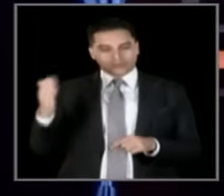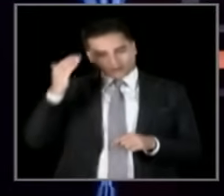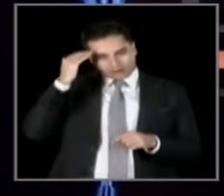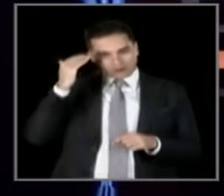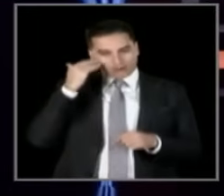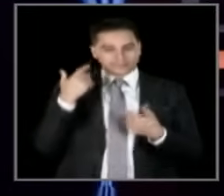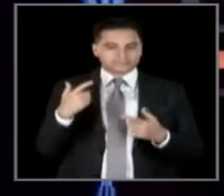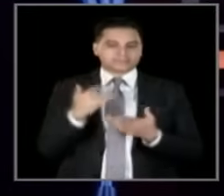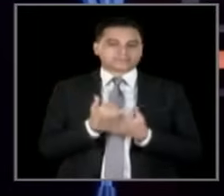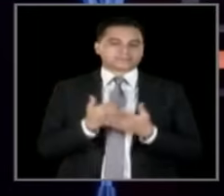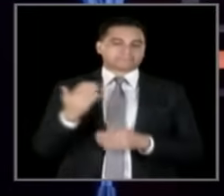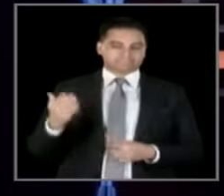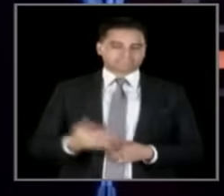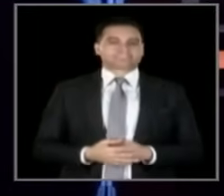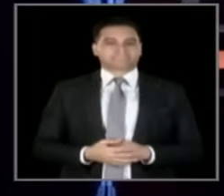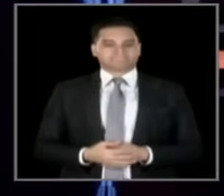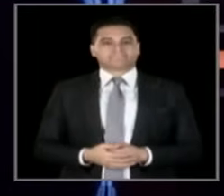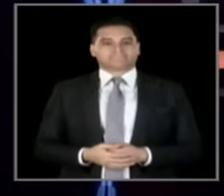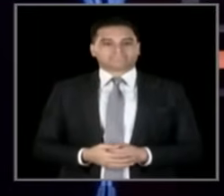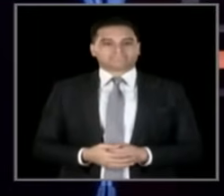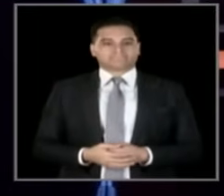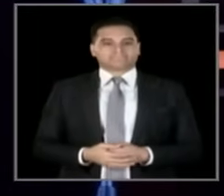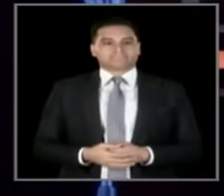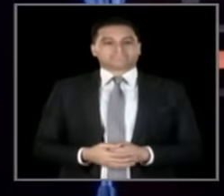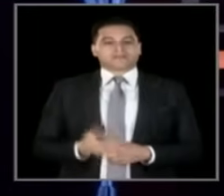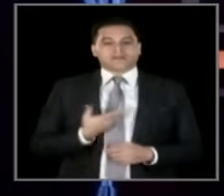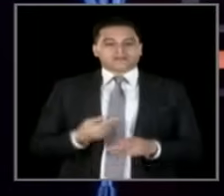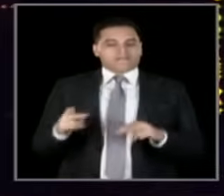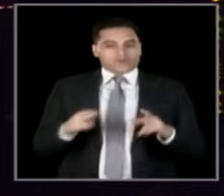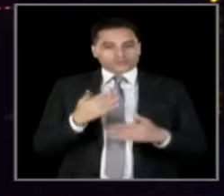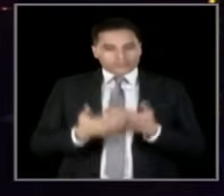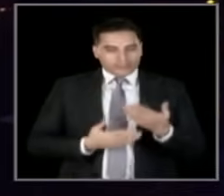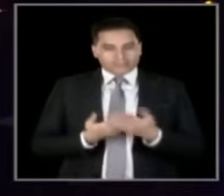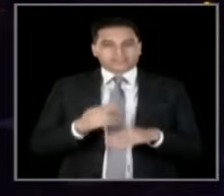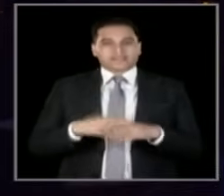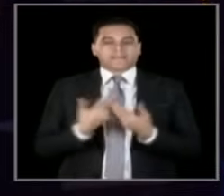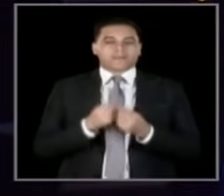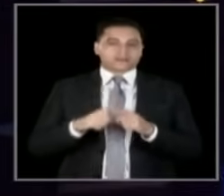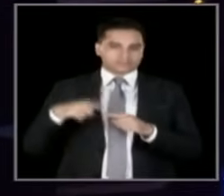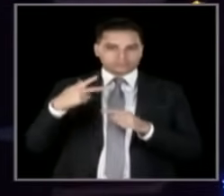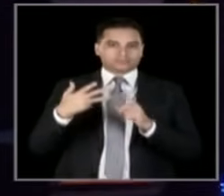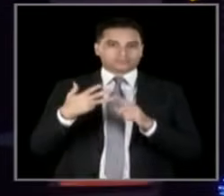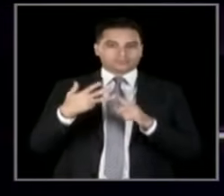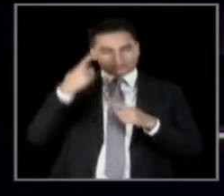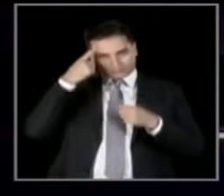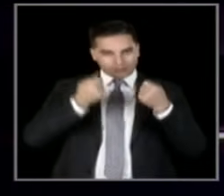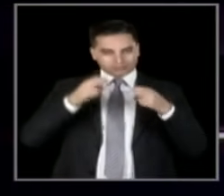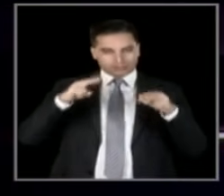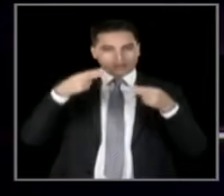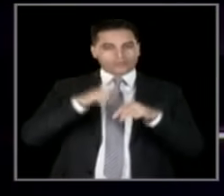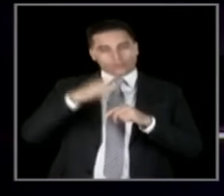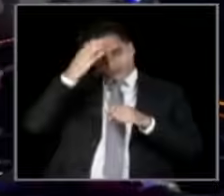راهبات الأرمن الكاثوليك مصر الجديدة. هنخرج فاصل وهنرجع مرة تانية مع فقرة تحت الضغط